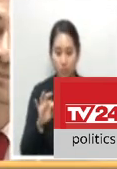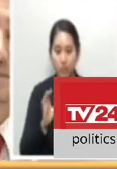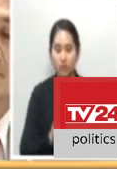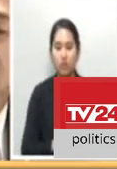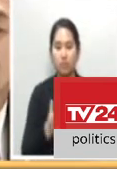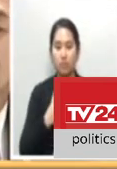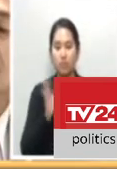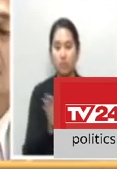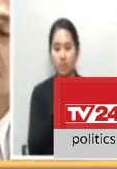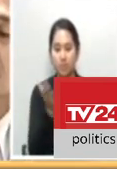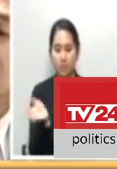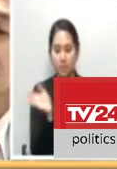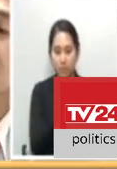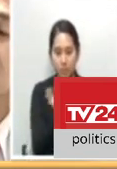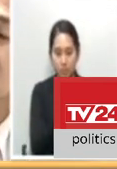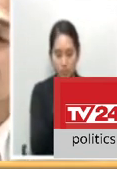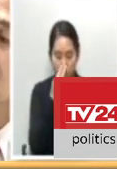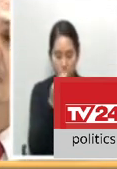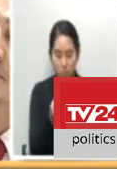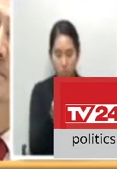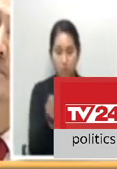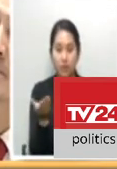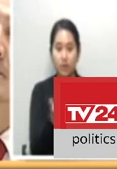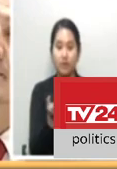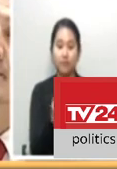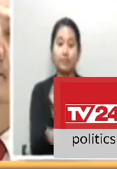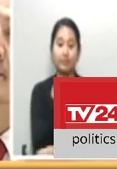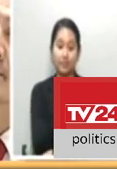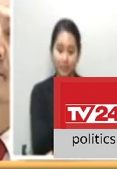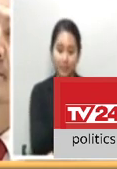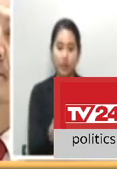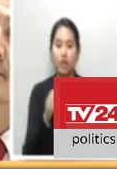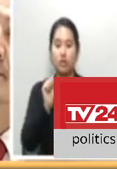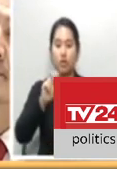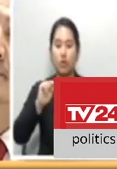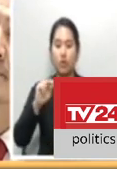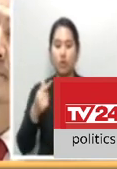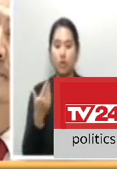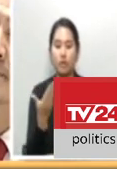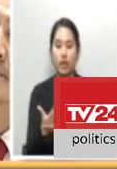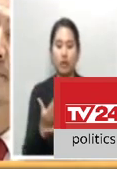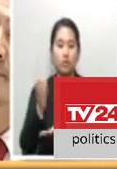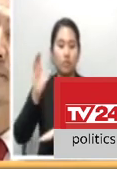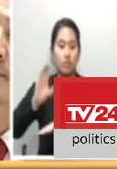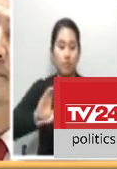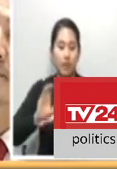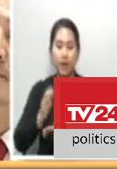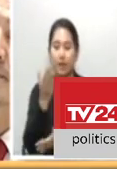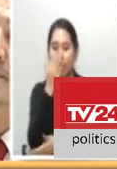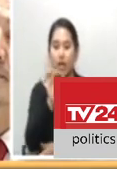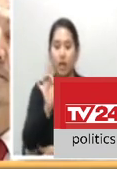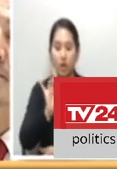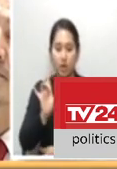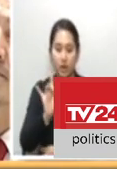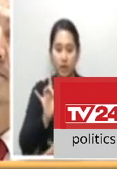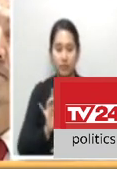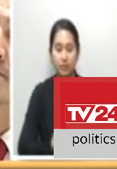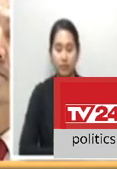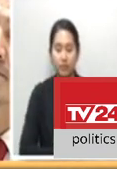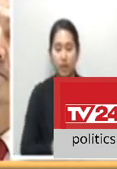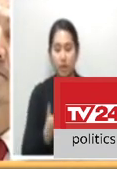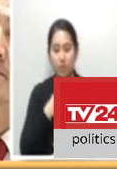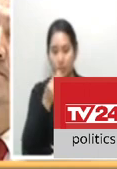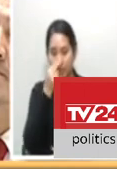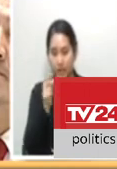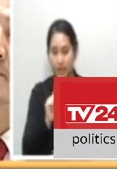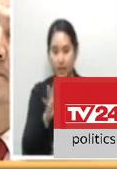มมาเปิดดูในหนังสือเล่มนี้นะครับของสำนักงบประมาณเนี่ยนะครับในหน้าที่ร้อยเนี่ยนะครับผมเห็น